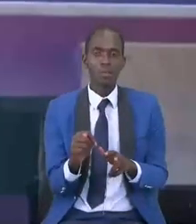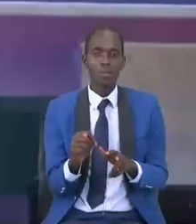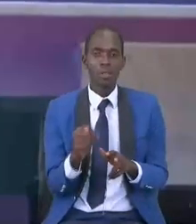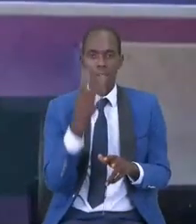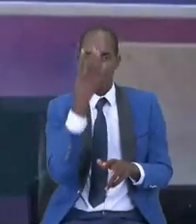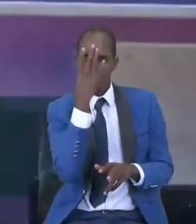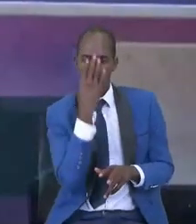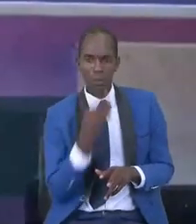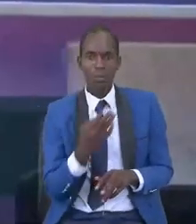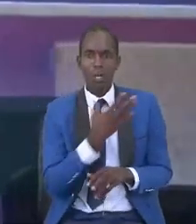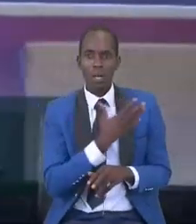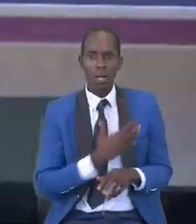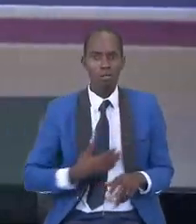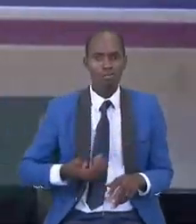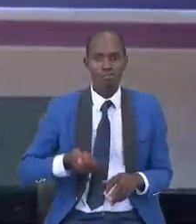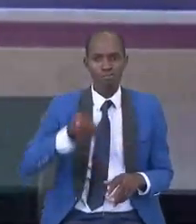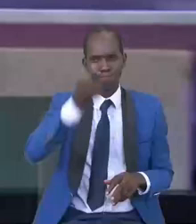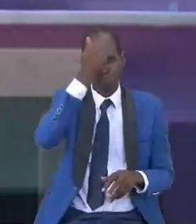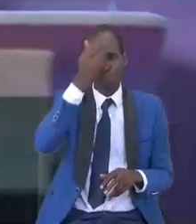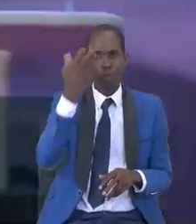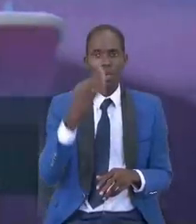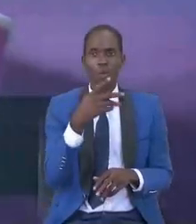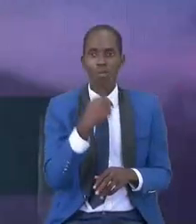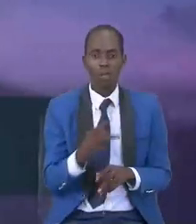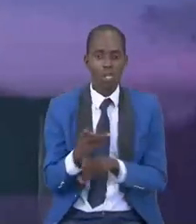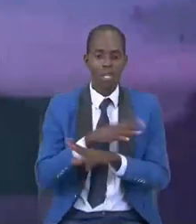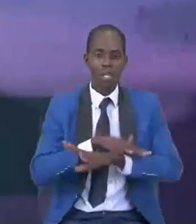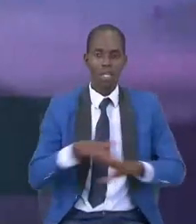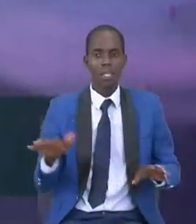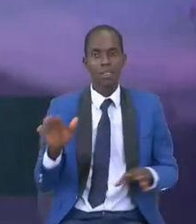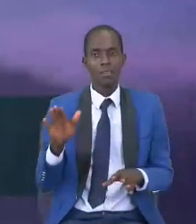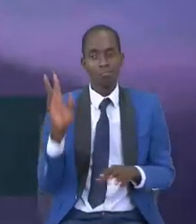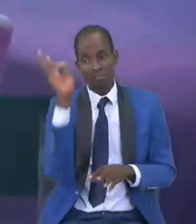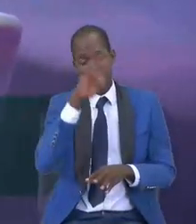la stupéfaction des âmes négligentes.